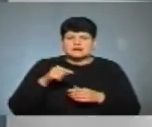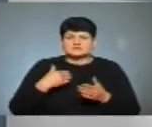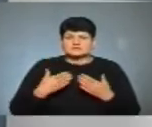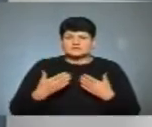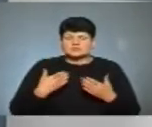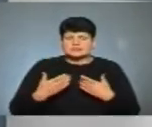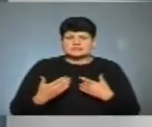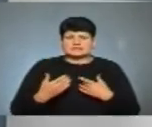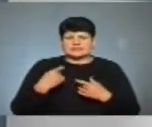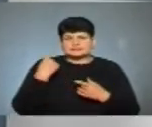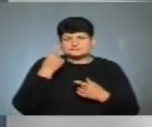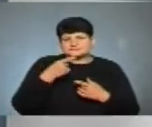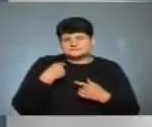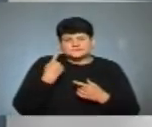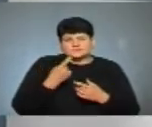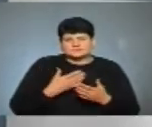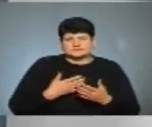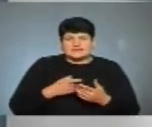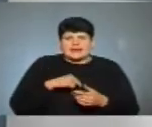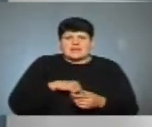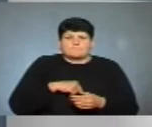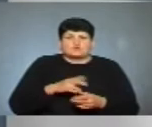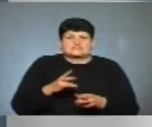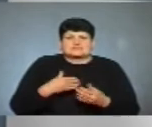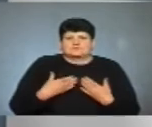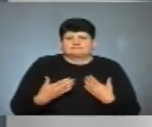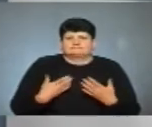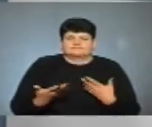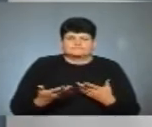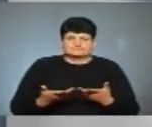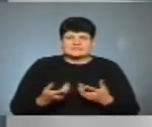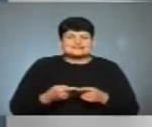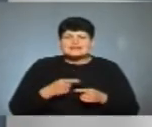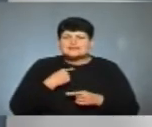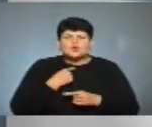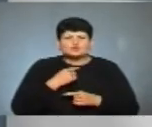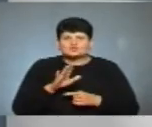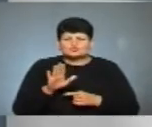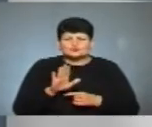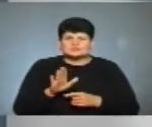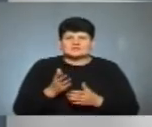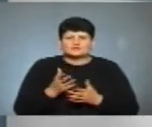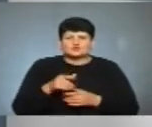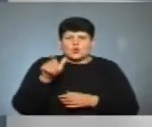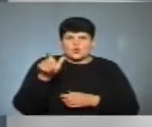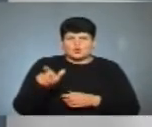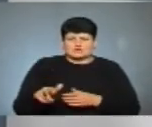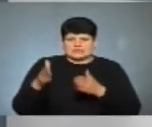на інтимно-особистісному рівні, емоційно вже до них. Тобто це не голосуємо за якусь